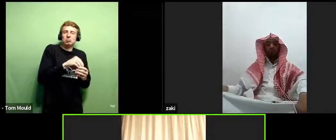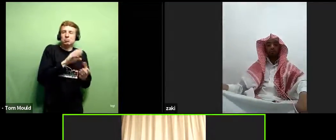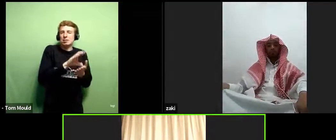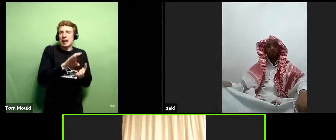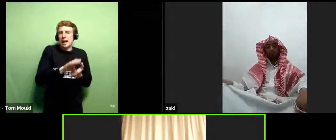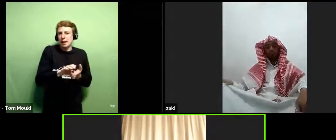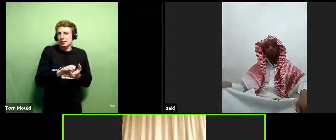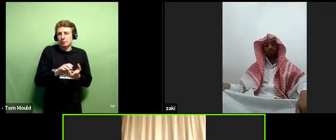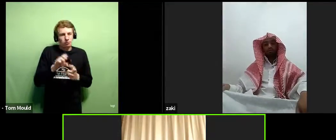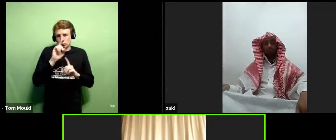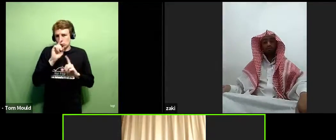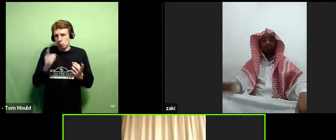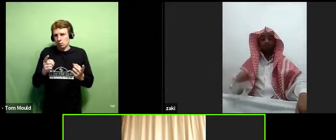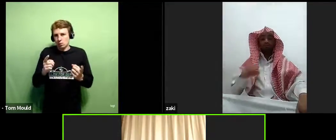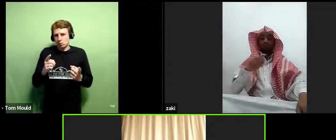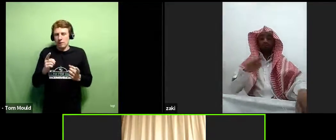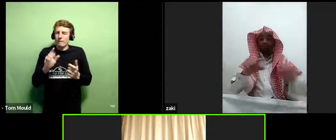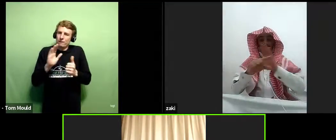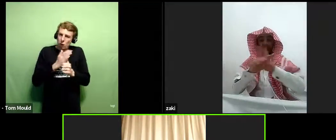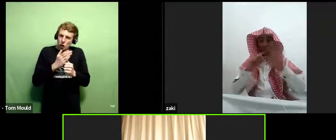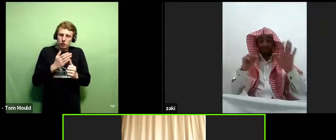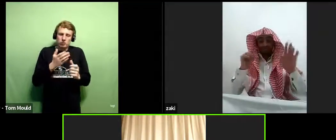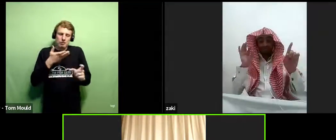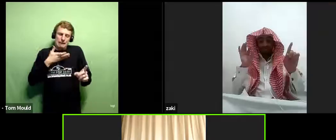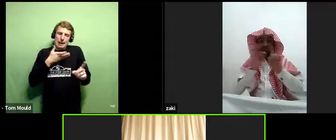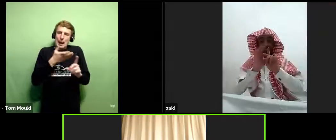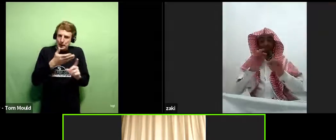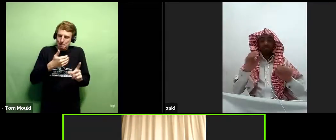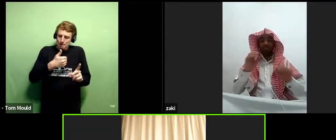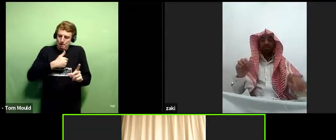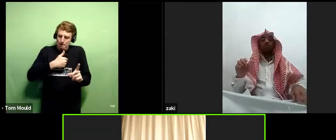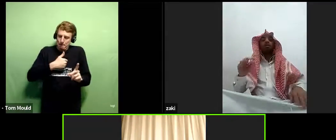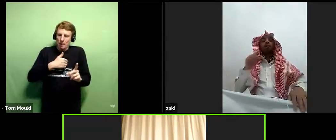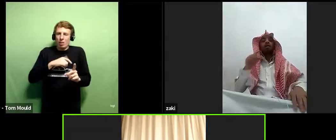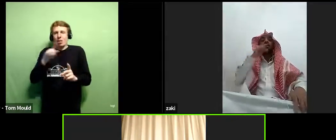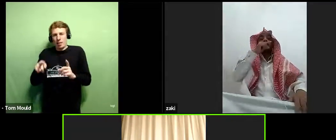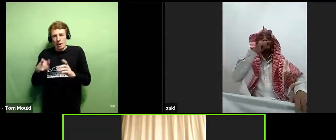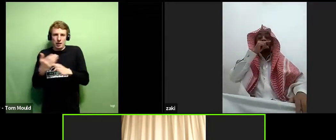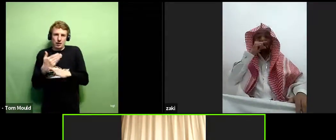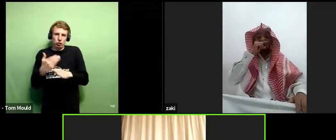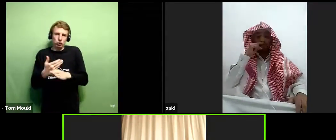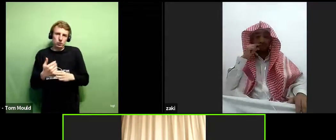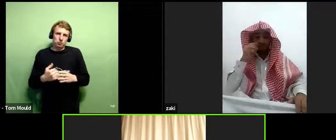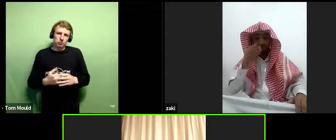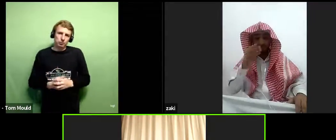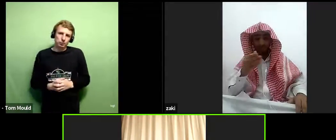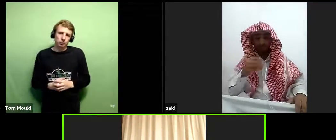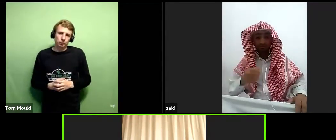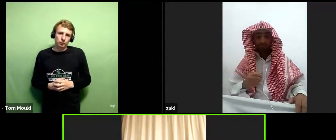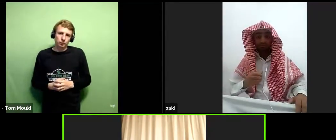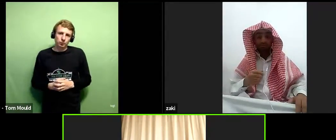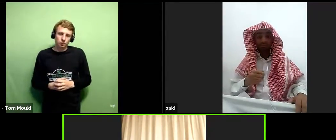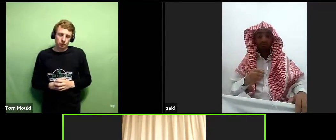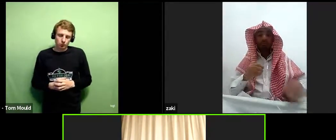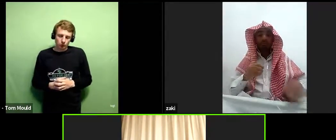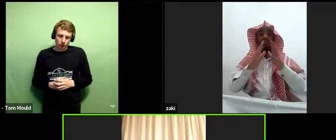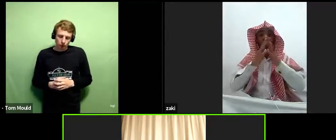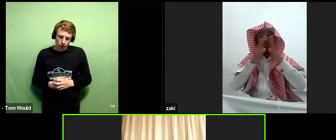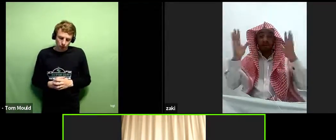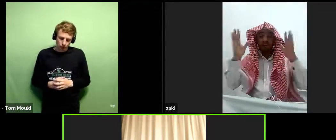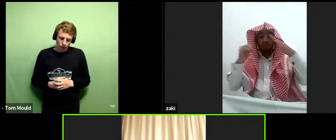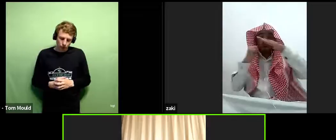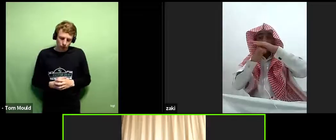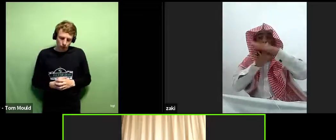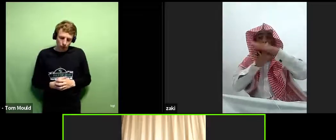ومن هنا نقول بأن الصيام هو أحد تلك العبادات العظيمة وهو أحد أركان الإسلام،